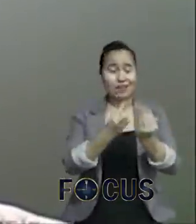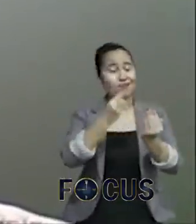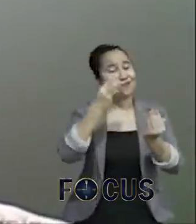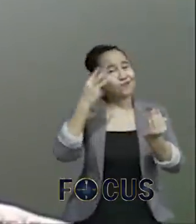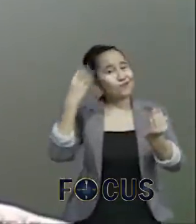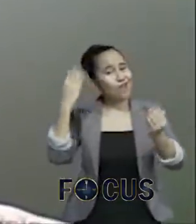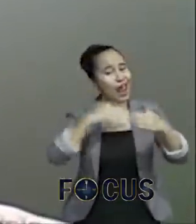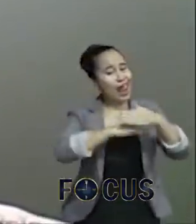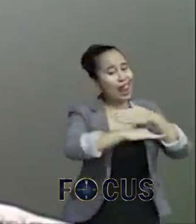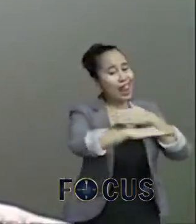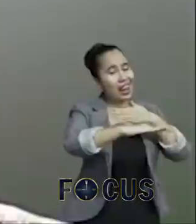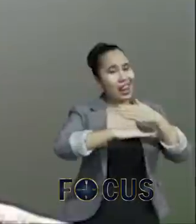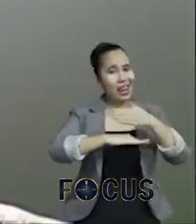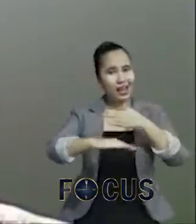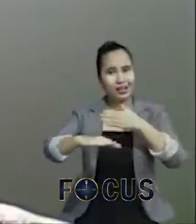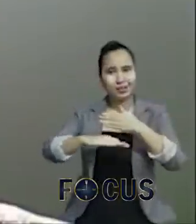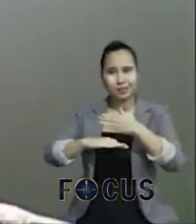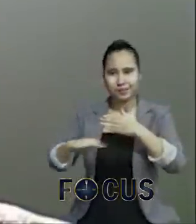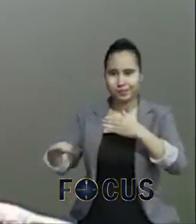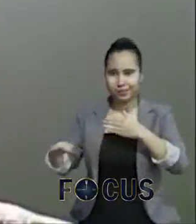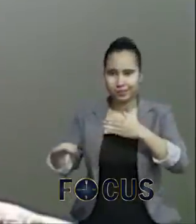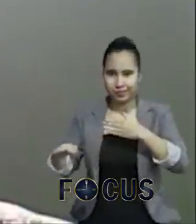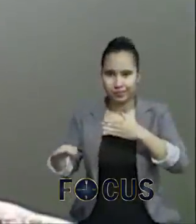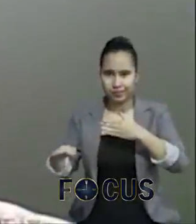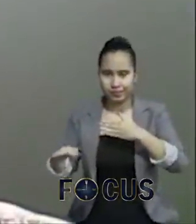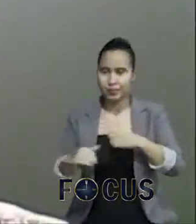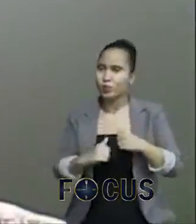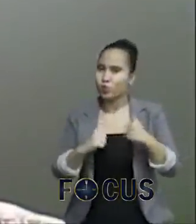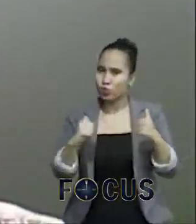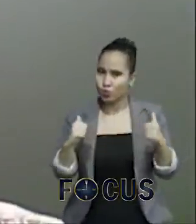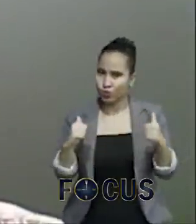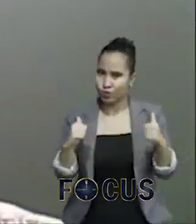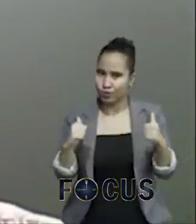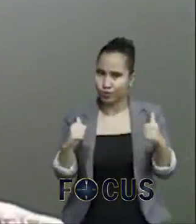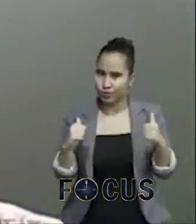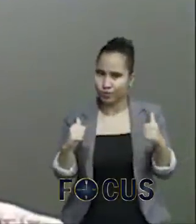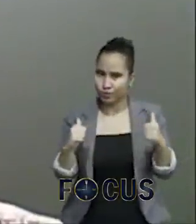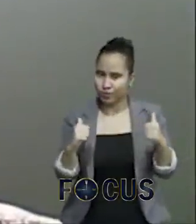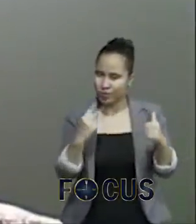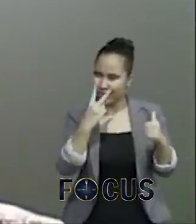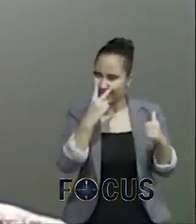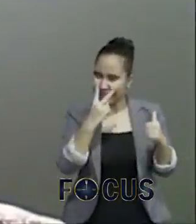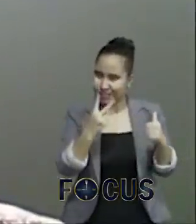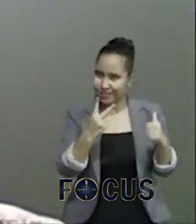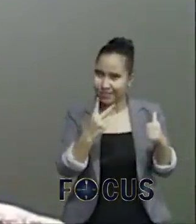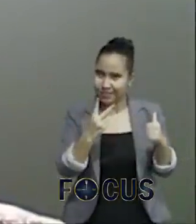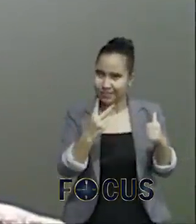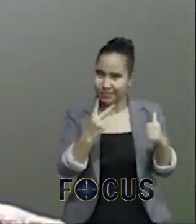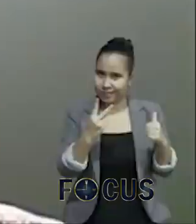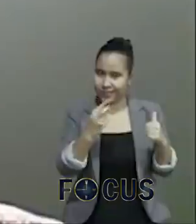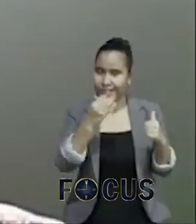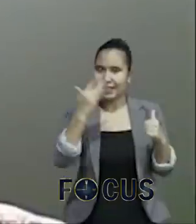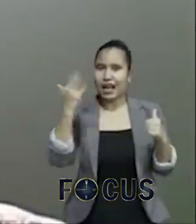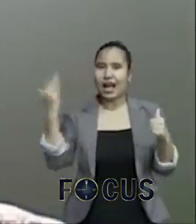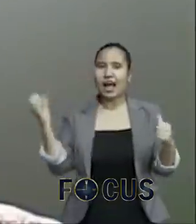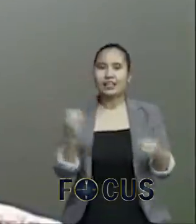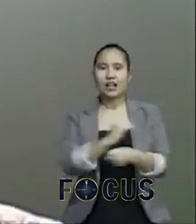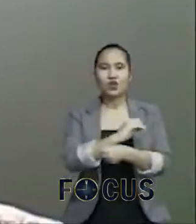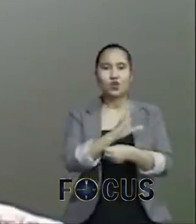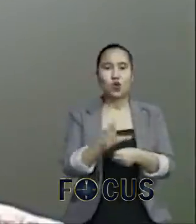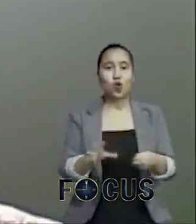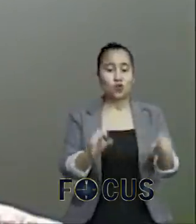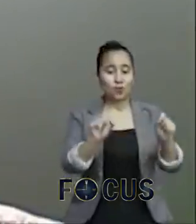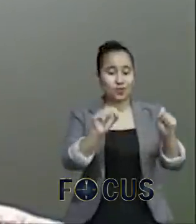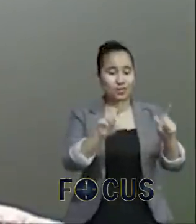zijn waarbij het goed zichtbaar is dat het aantal COVID-besmettingen